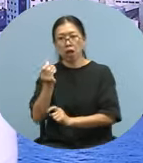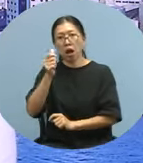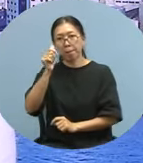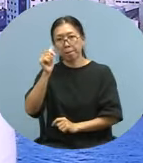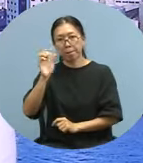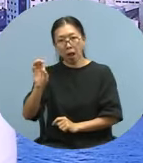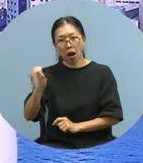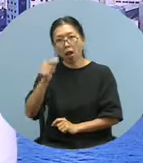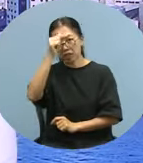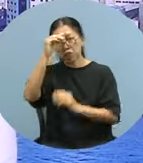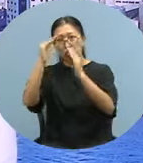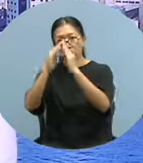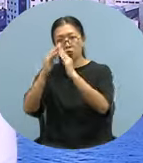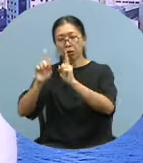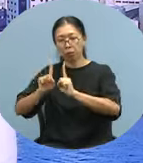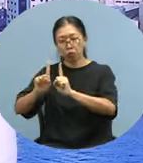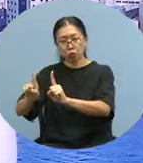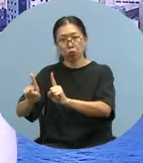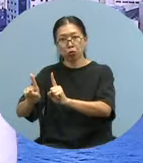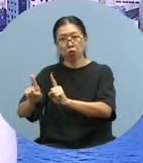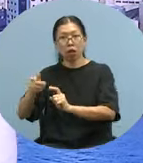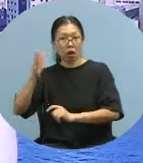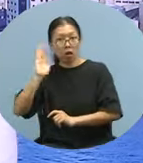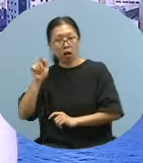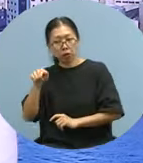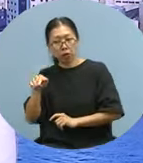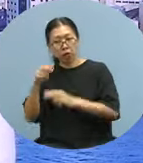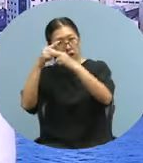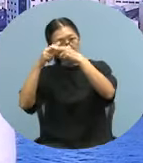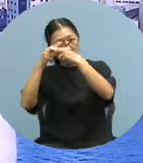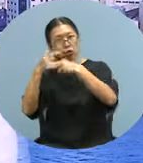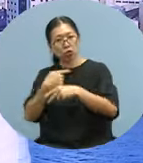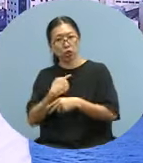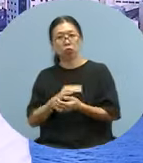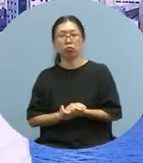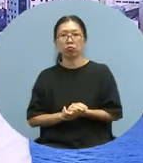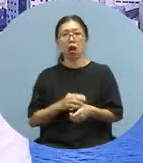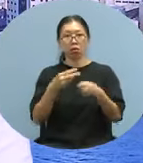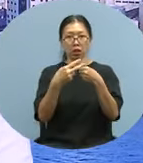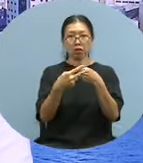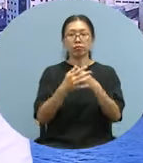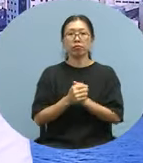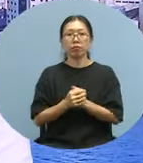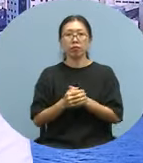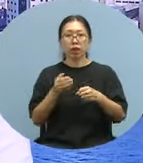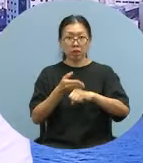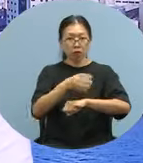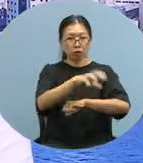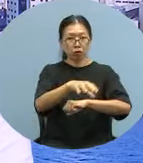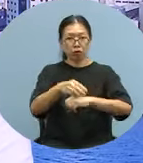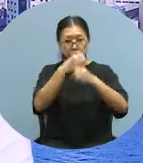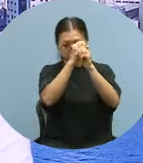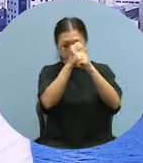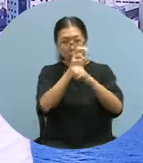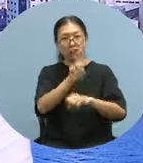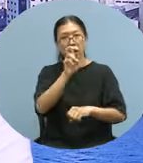伊麗莎白醫院，因為佢個仔都要做個眼部手術。第二位個案係普及社區